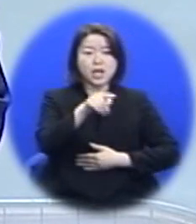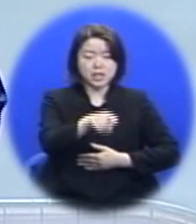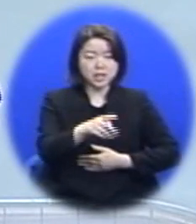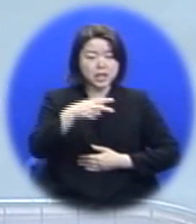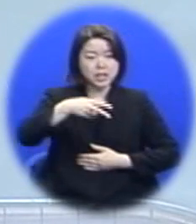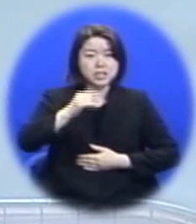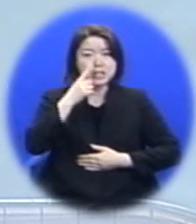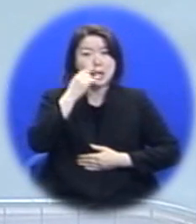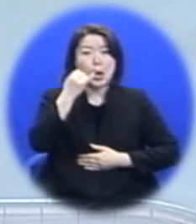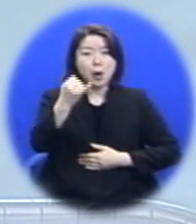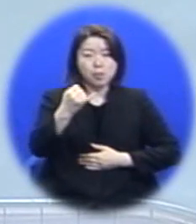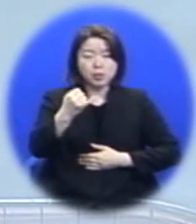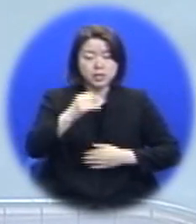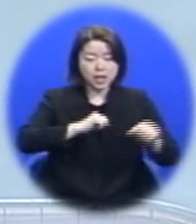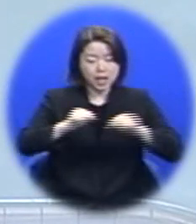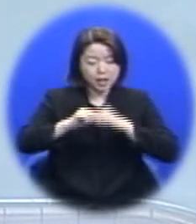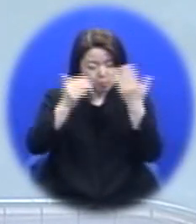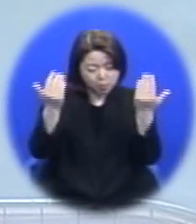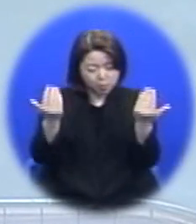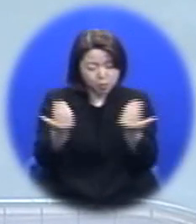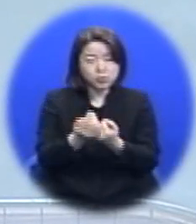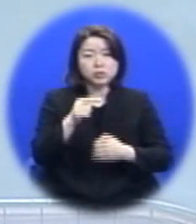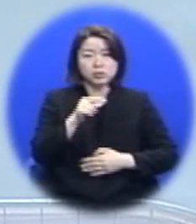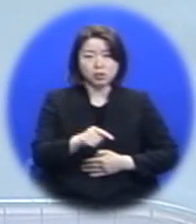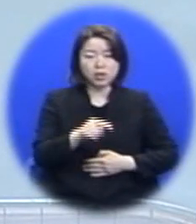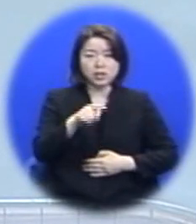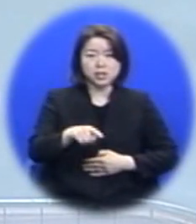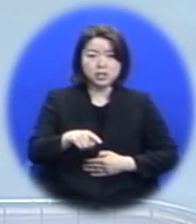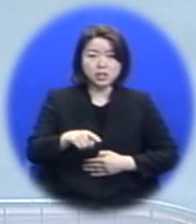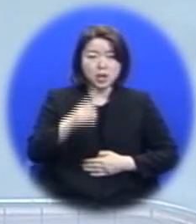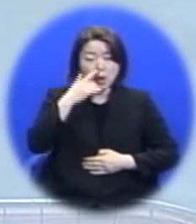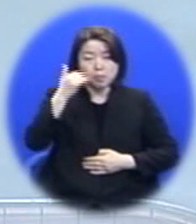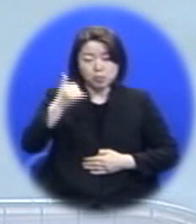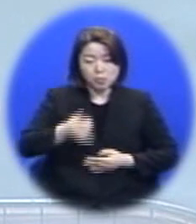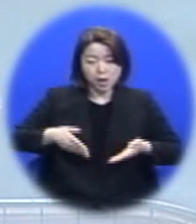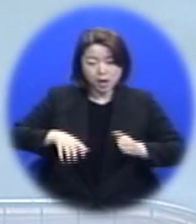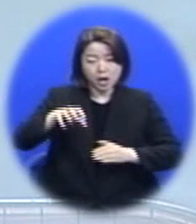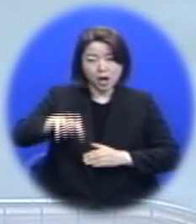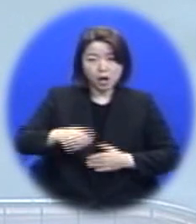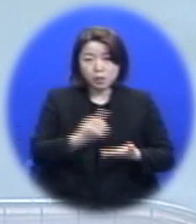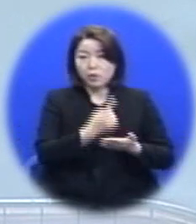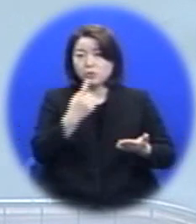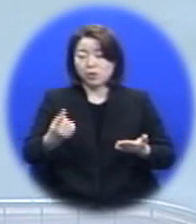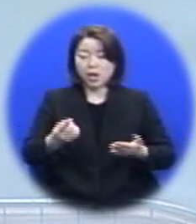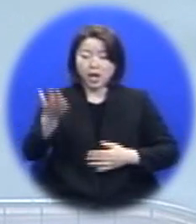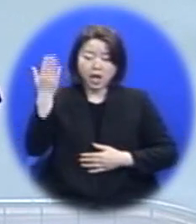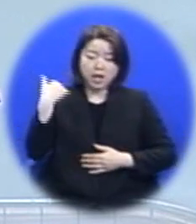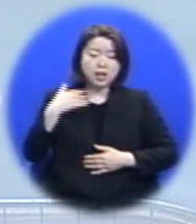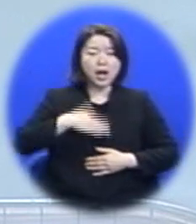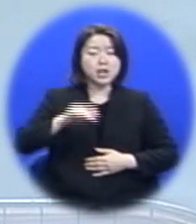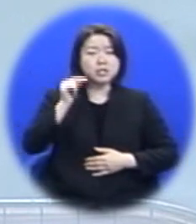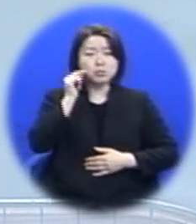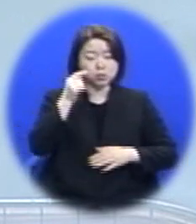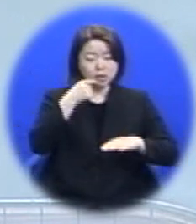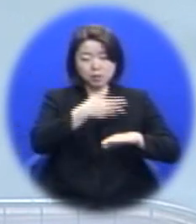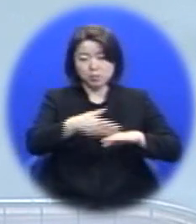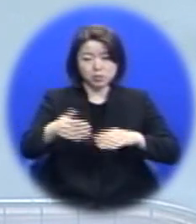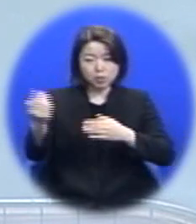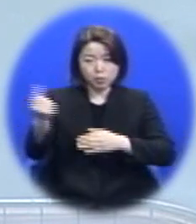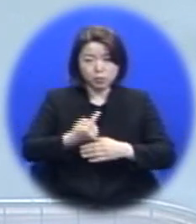시어머니에게 행한 모든 것과 내 부모와 고국을 떠나 전에 알지 못하던 백성에게로 온 일이 내게